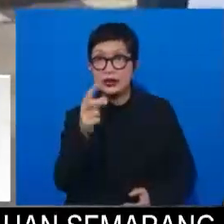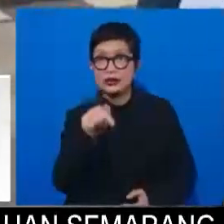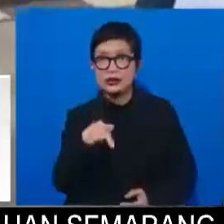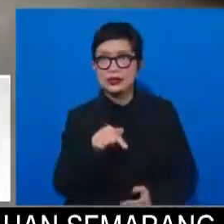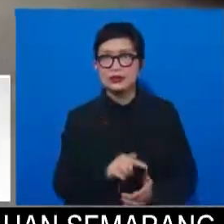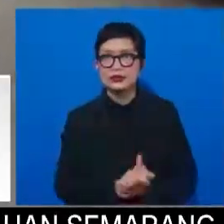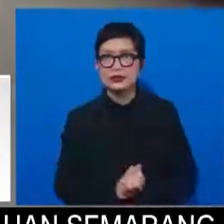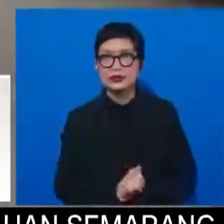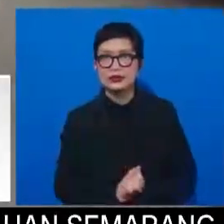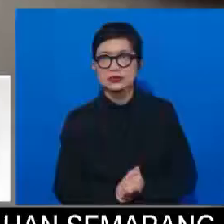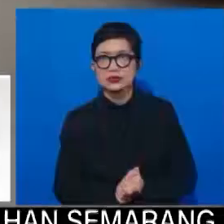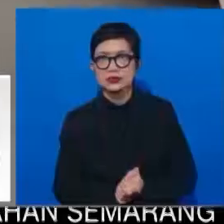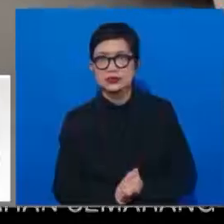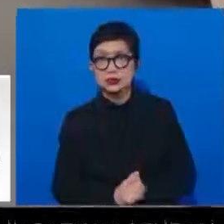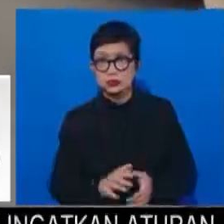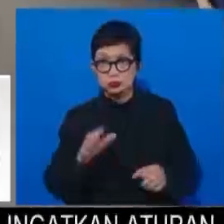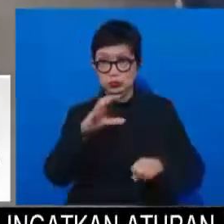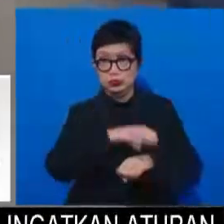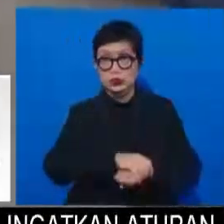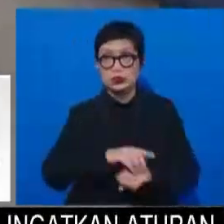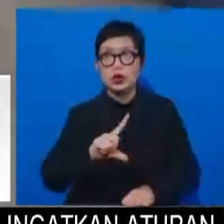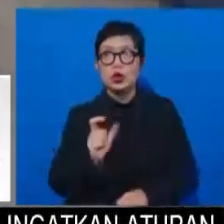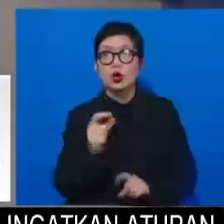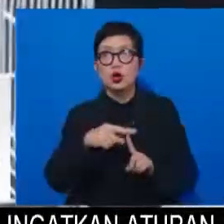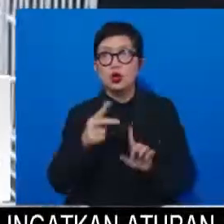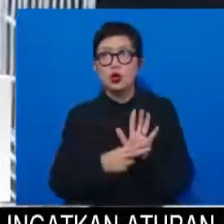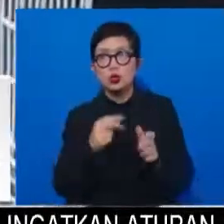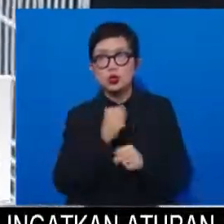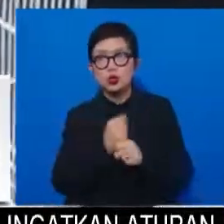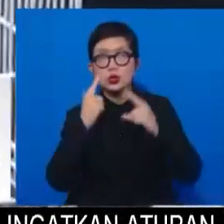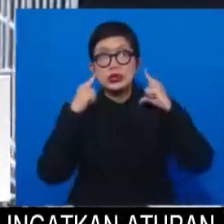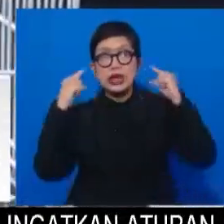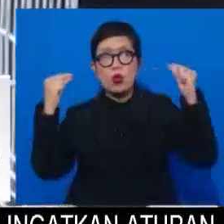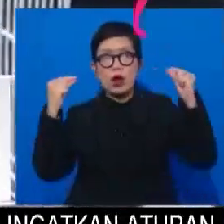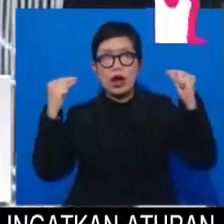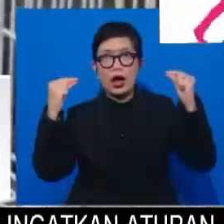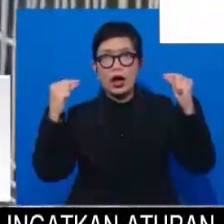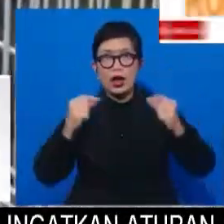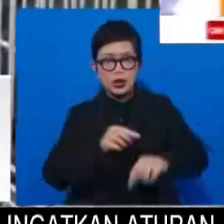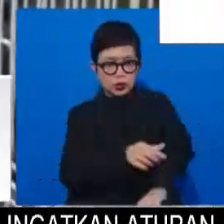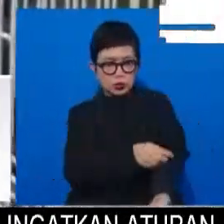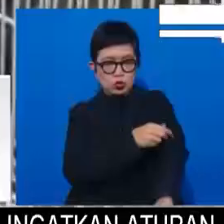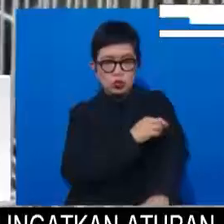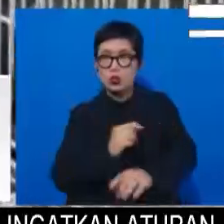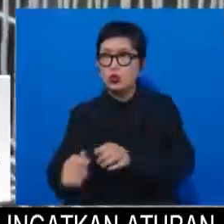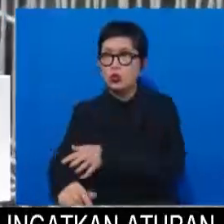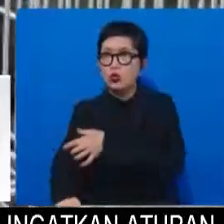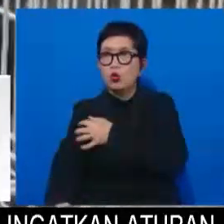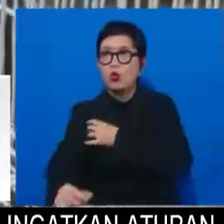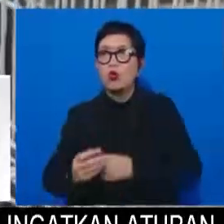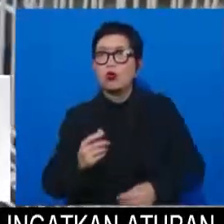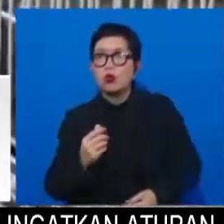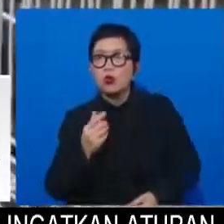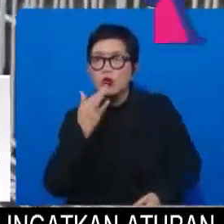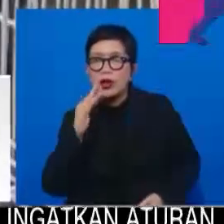Tindak pidana tertentu Satreskrim Polres Probolinggo mengamankan seekor lutung Jawa dengan bulu berwarna emas dari tangan warga